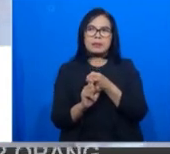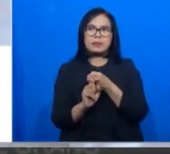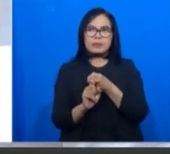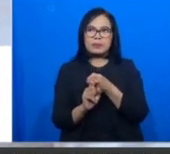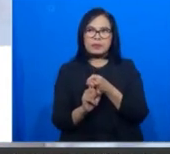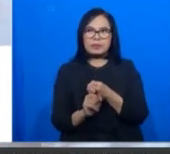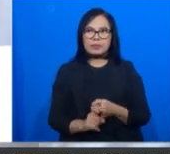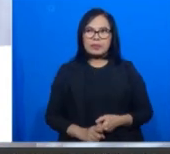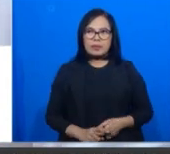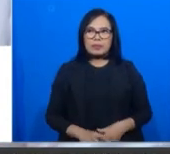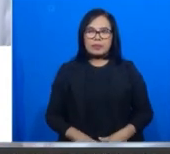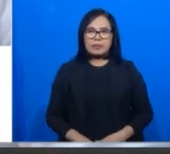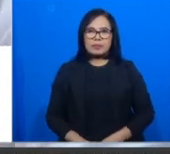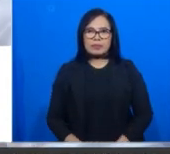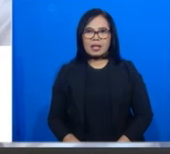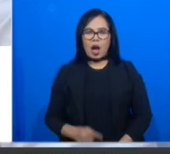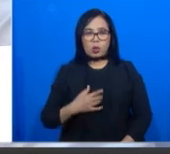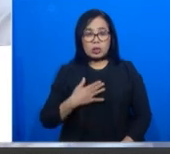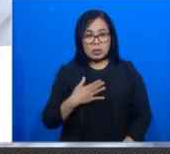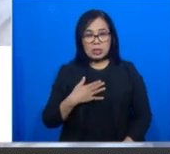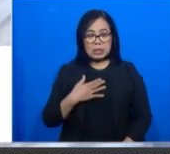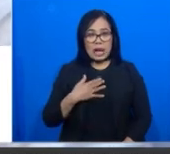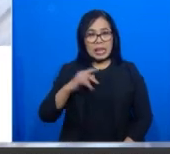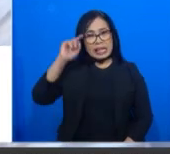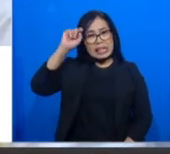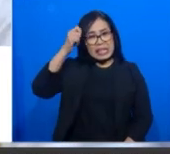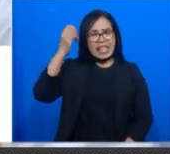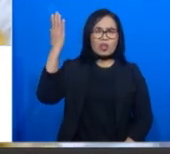Jadi kalau saya menarik dari perjalanan apa yang terjadi sekarang ini kok